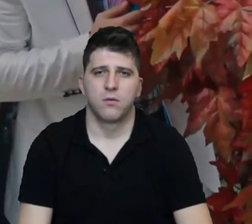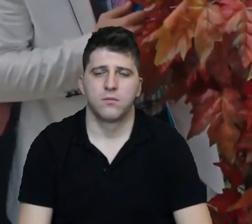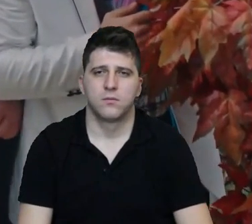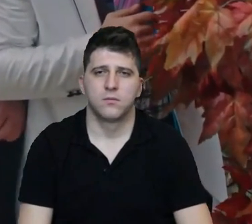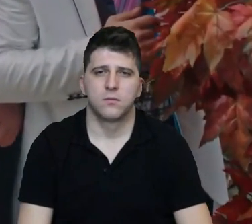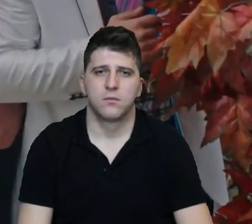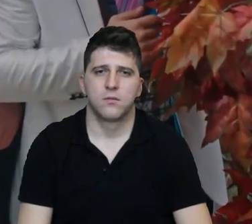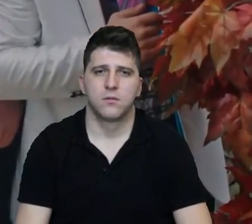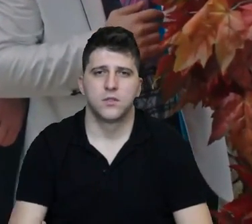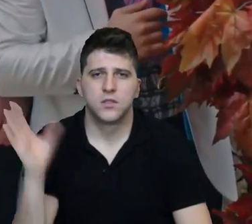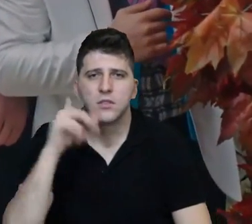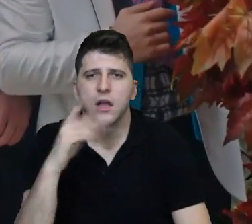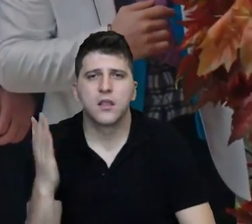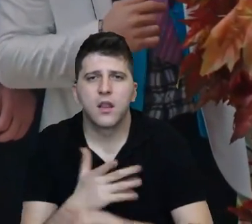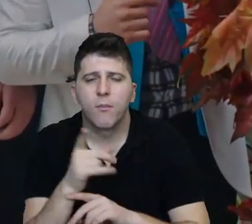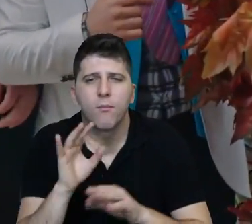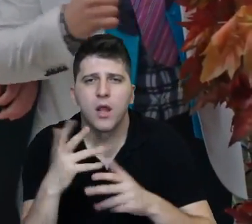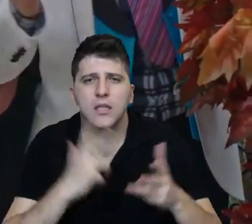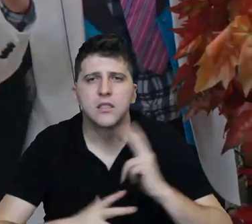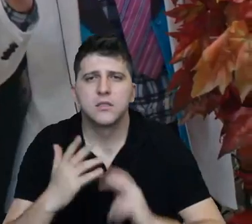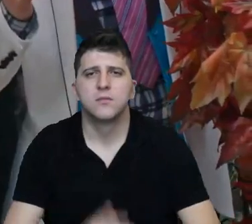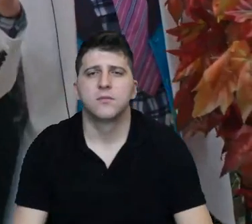Şişt. Siz neye böyle girdiniz?